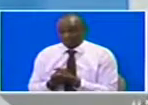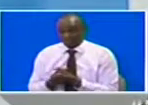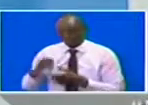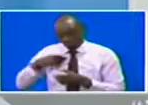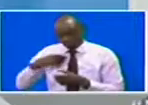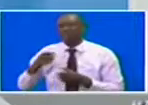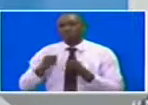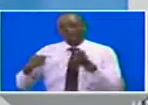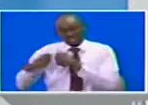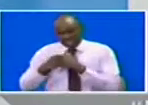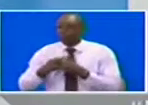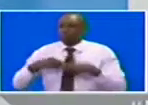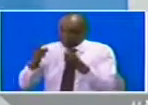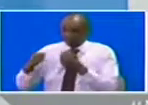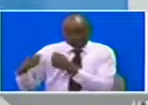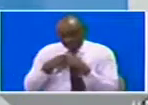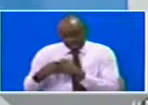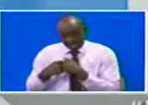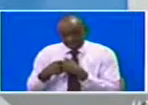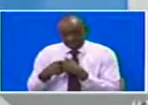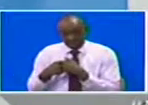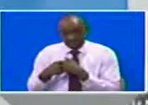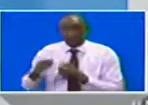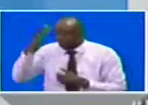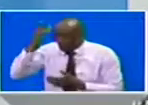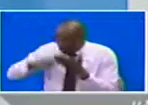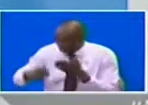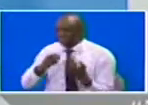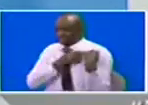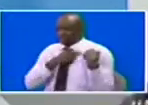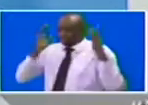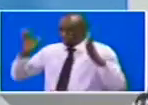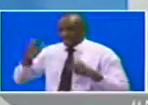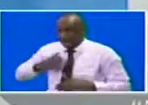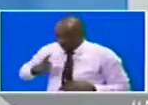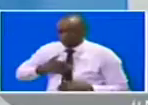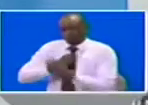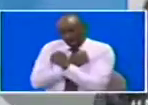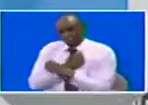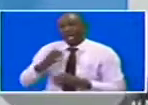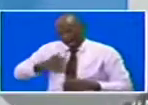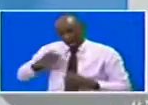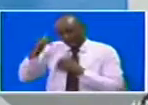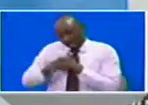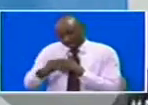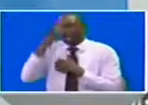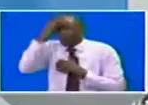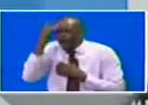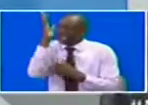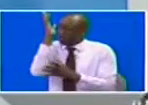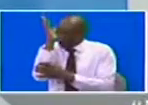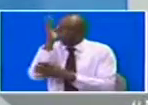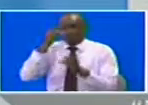kusisimua yani vijana wape hiyo challenge. Wajue kwamba jukumu letu kubwa ni kupenda hili taifa kwa sababu kuna sababu ya Mungu kufanya